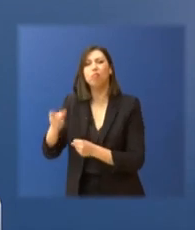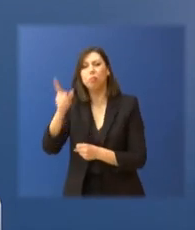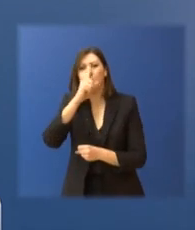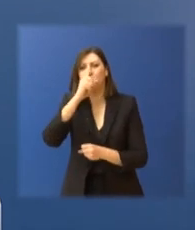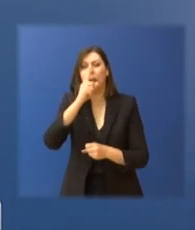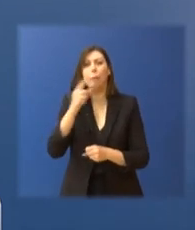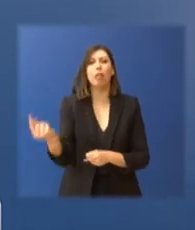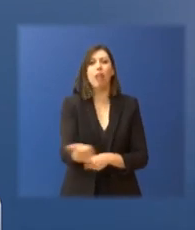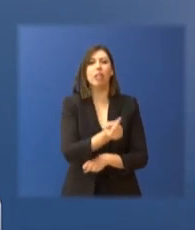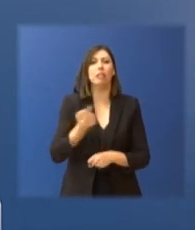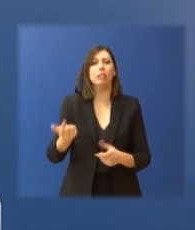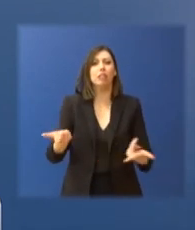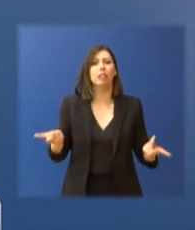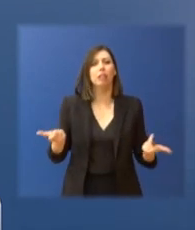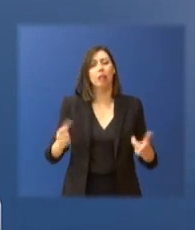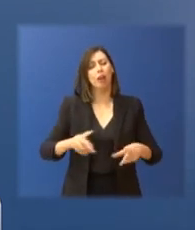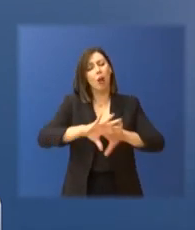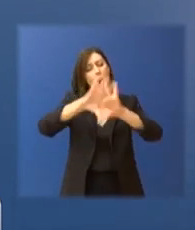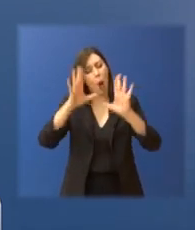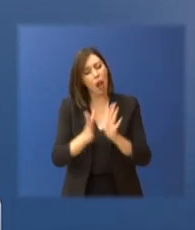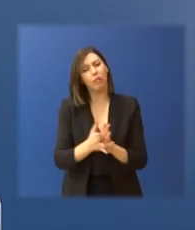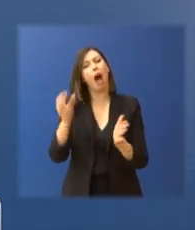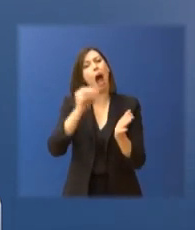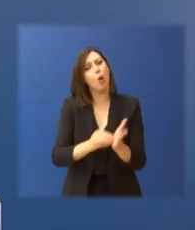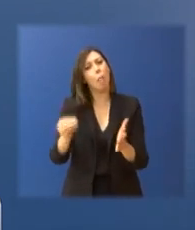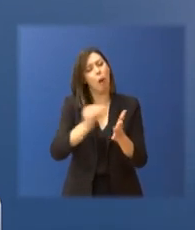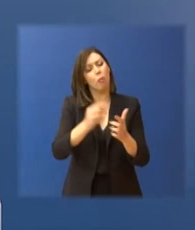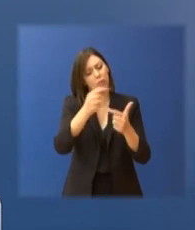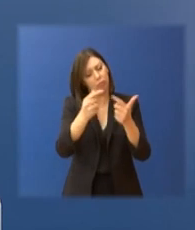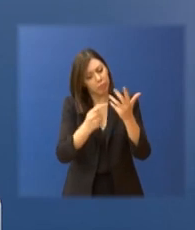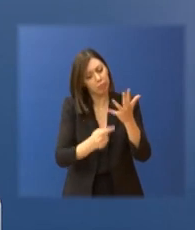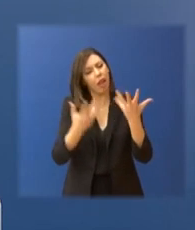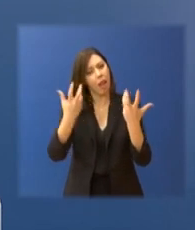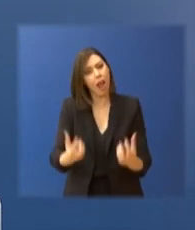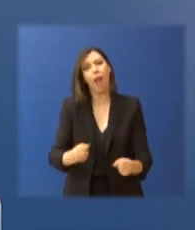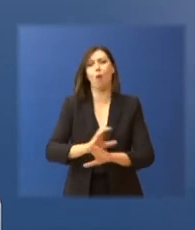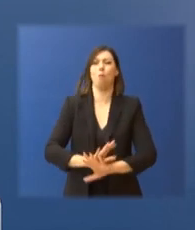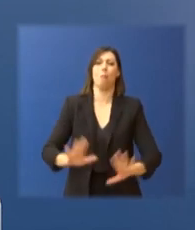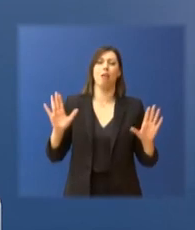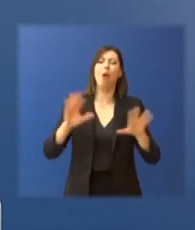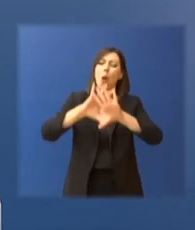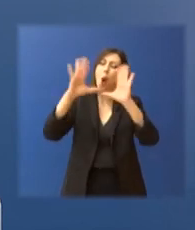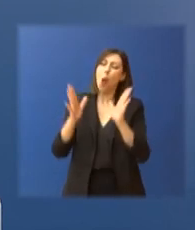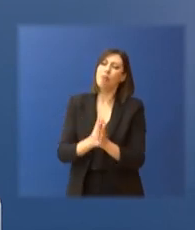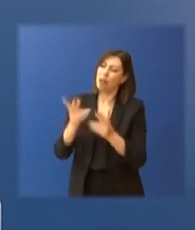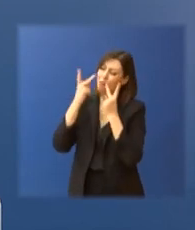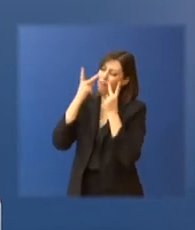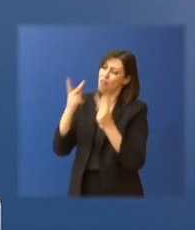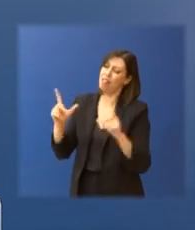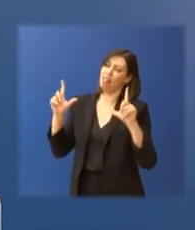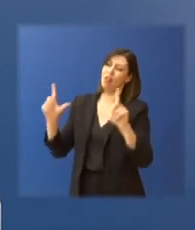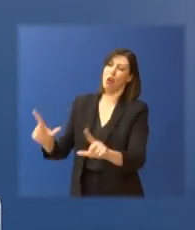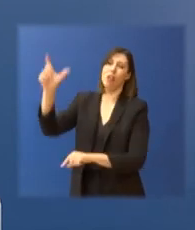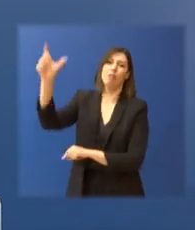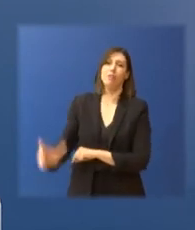περισσότερα, πολλά περισσότερα που έχει αναδείξει η ιστορική εμπειρία, συνιστούν την κυρίαρχη ιδεολογία του κυρίου Τσίπρα, τον